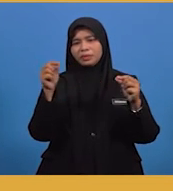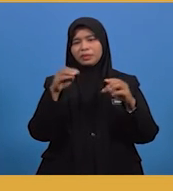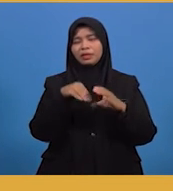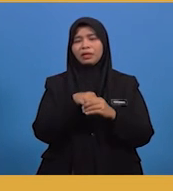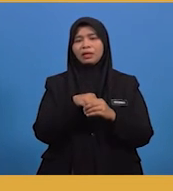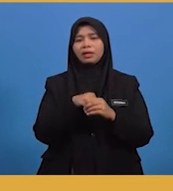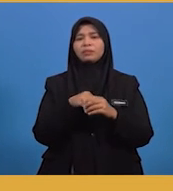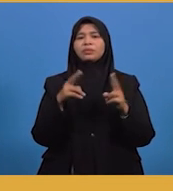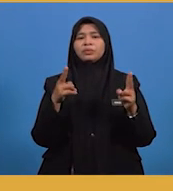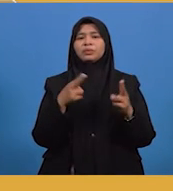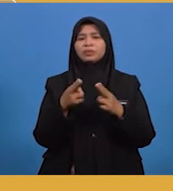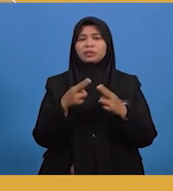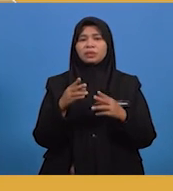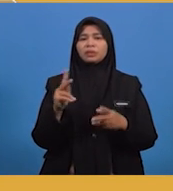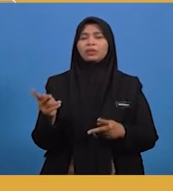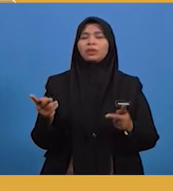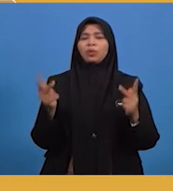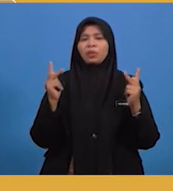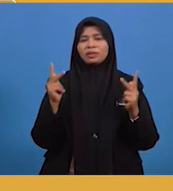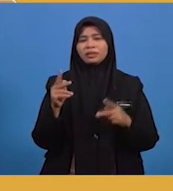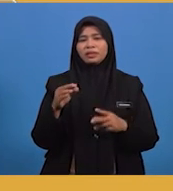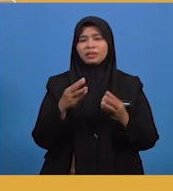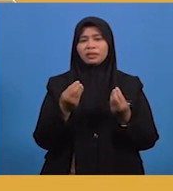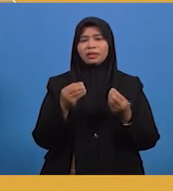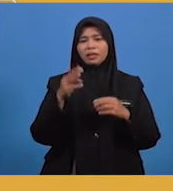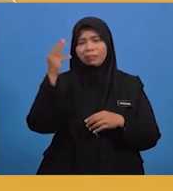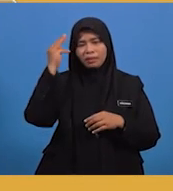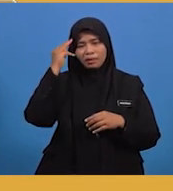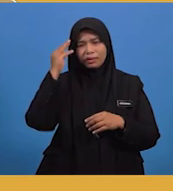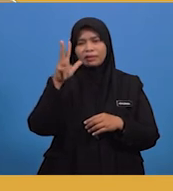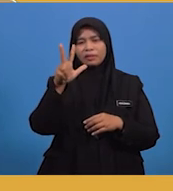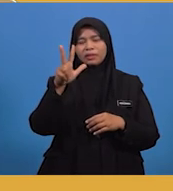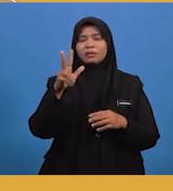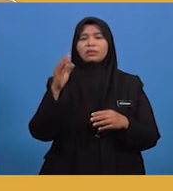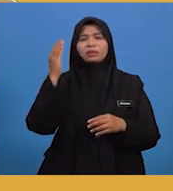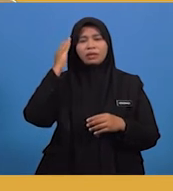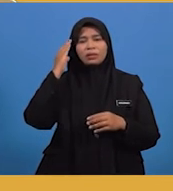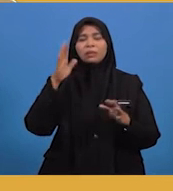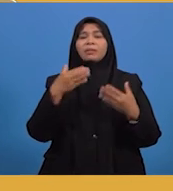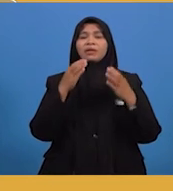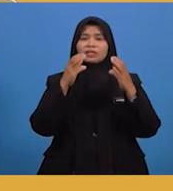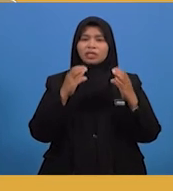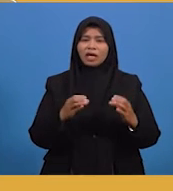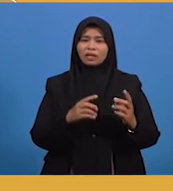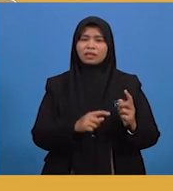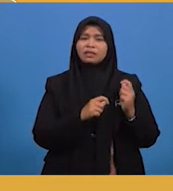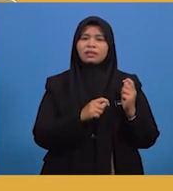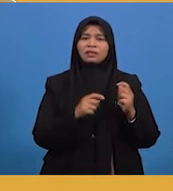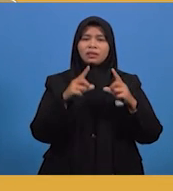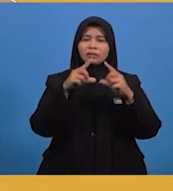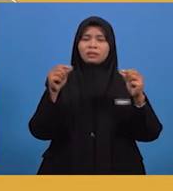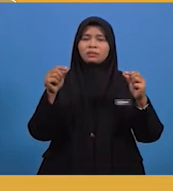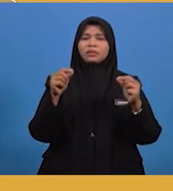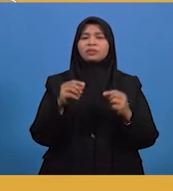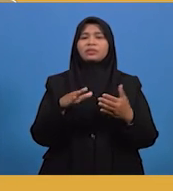terakhir, dapat mengetahui bagaimana atau cara kemarahan Jepun sehingga berjaya